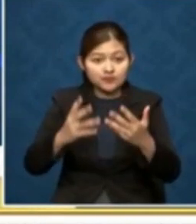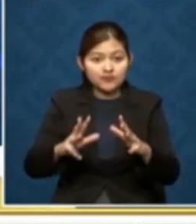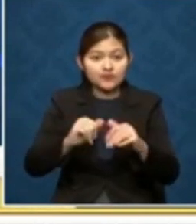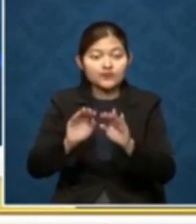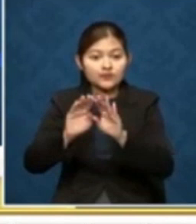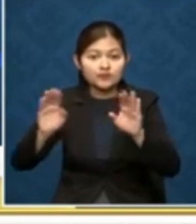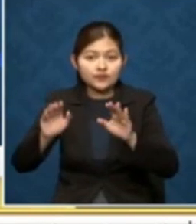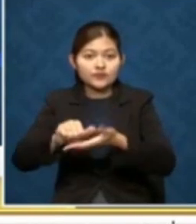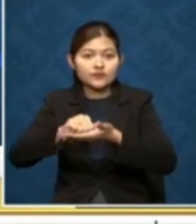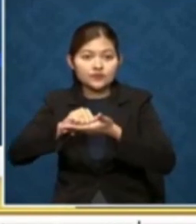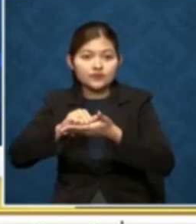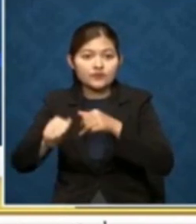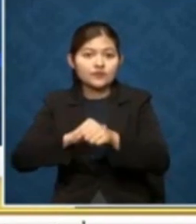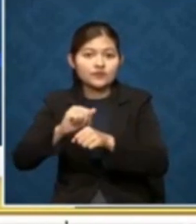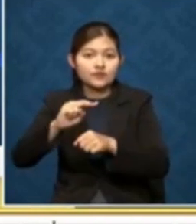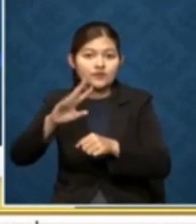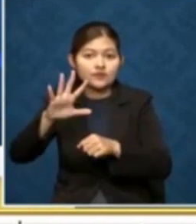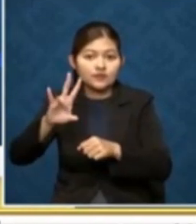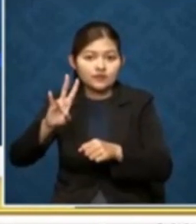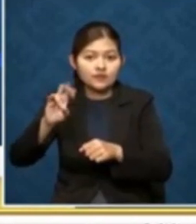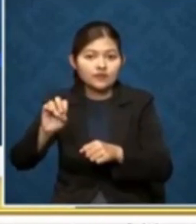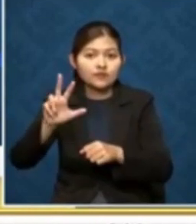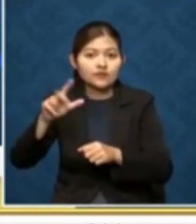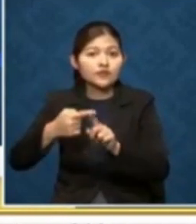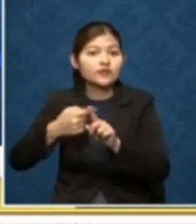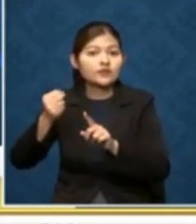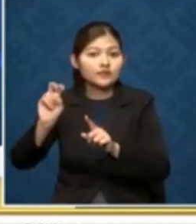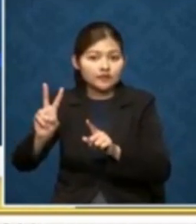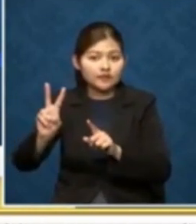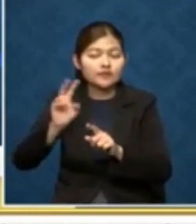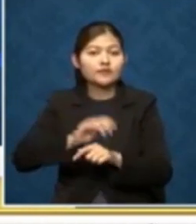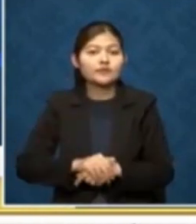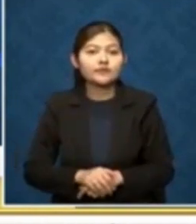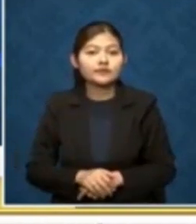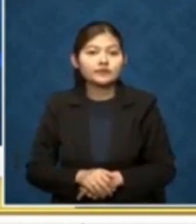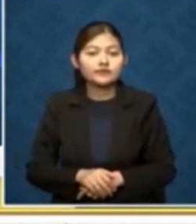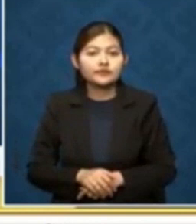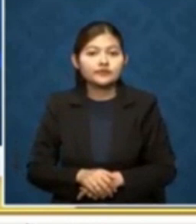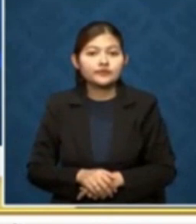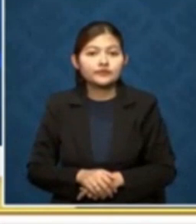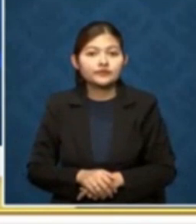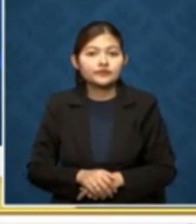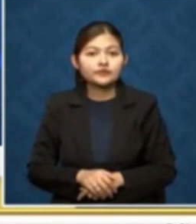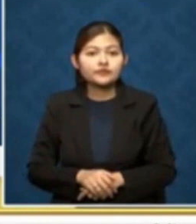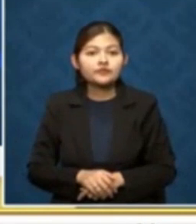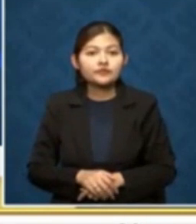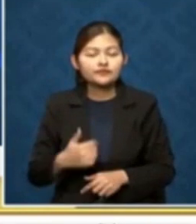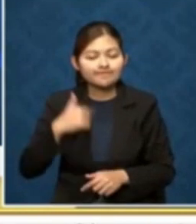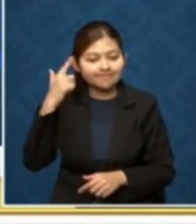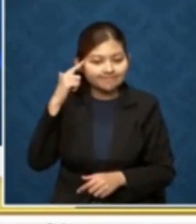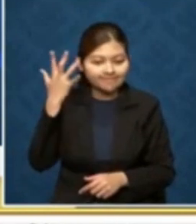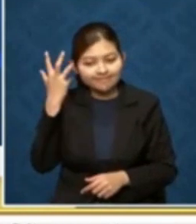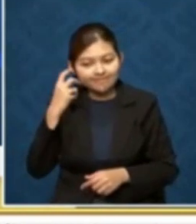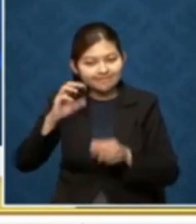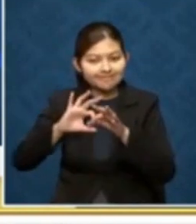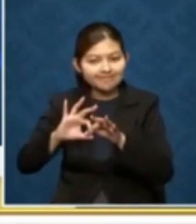ในปี73นะคะธันวา73ซึ่งก็เป็นฉันมีการแอบกังวลใจเล็กน้อยว่